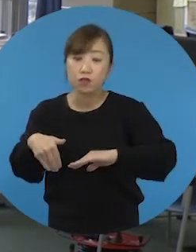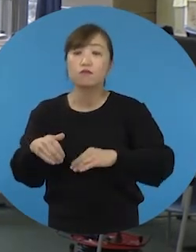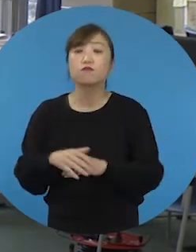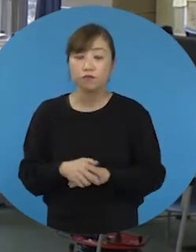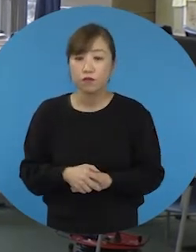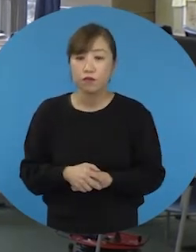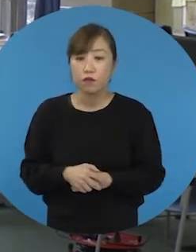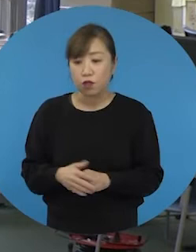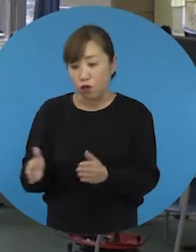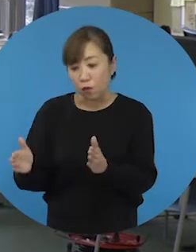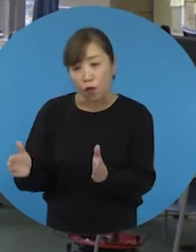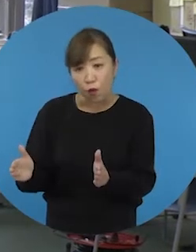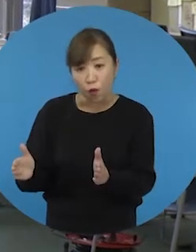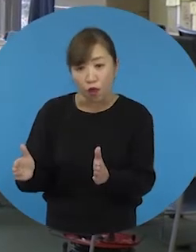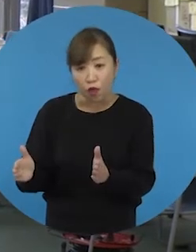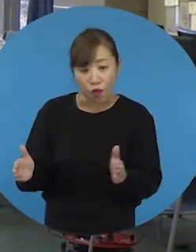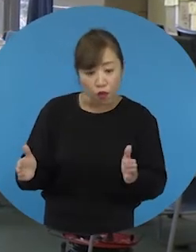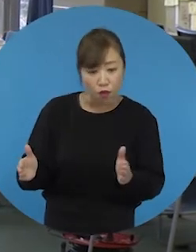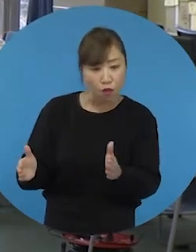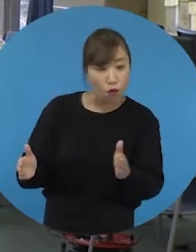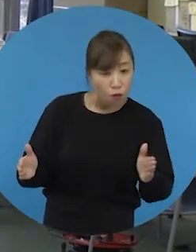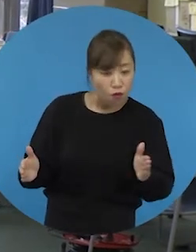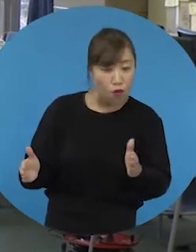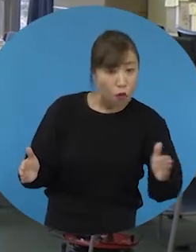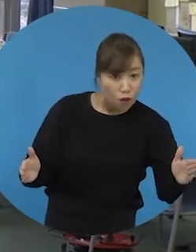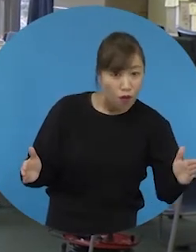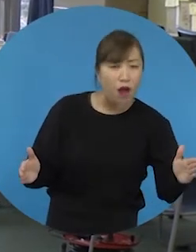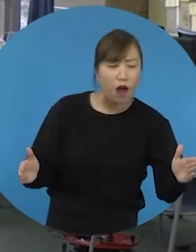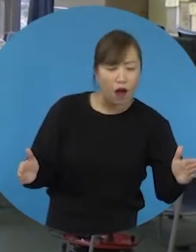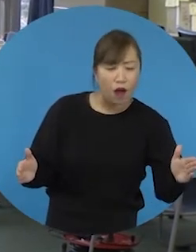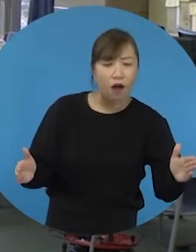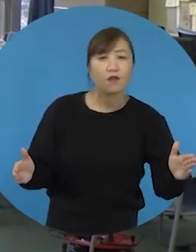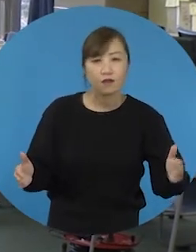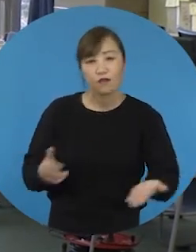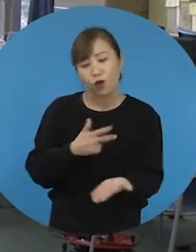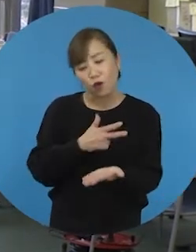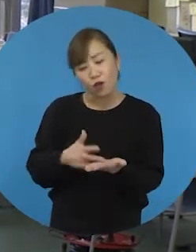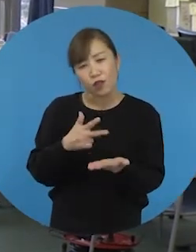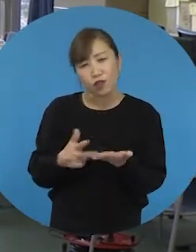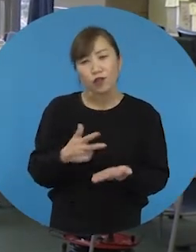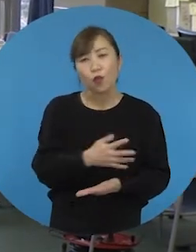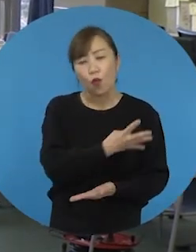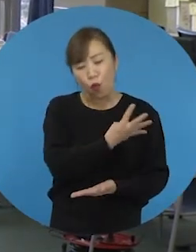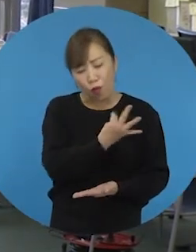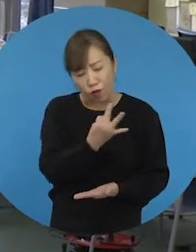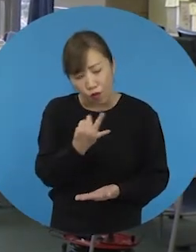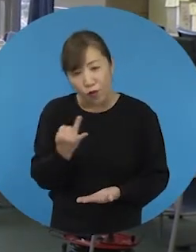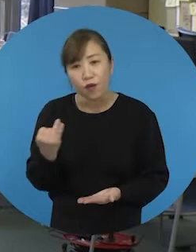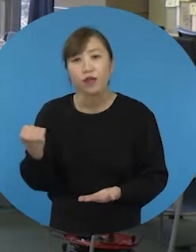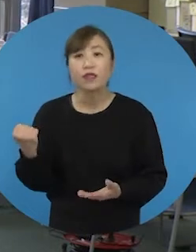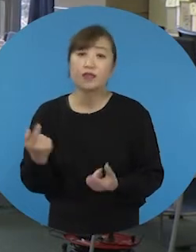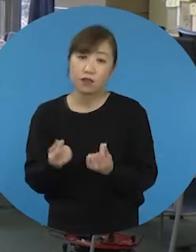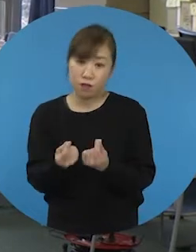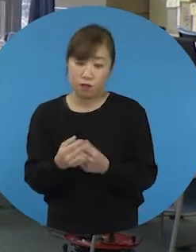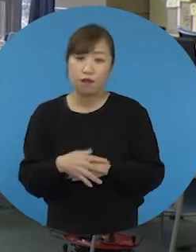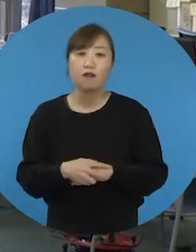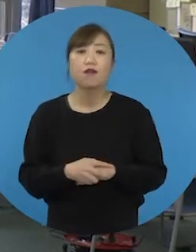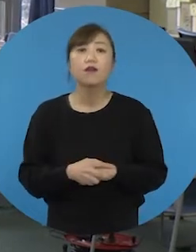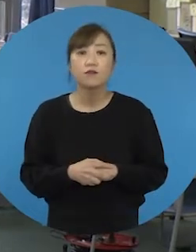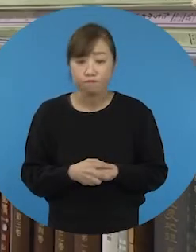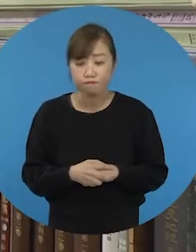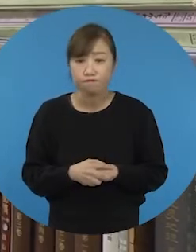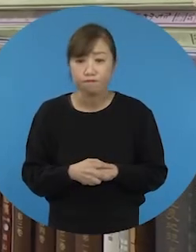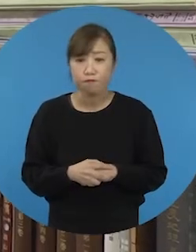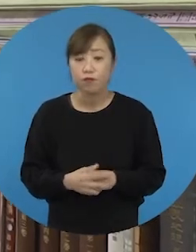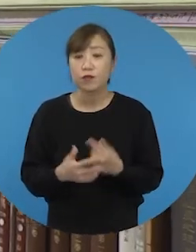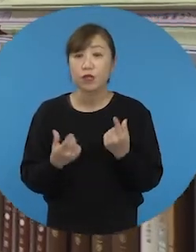どのくらい この辺とか この辺まで来るわけですか？ はいはいはい、 すごい莫大な資料ですね。 はい、きちん